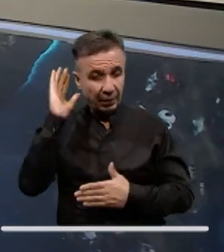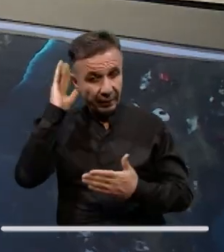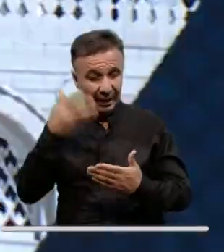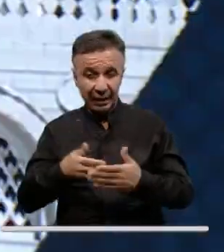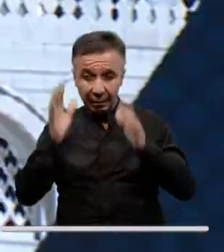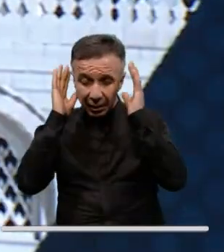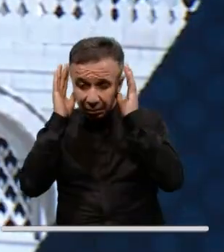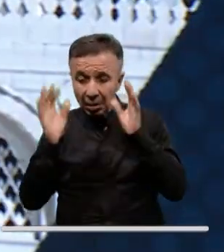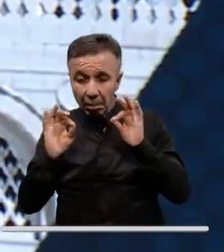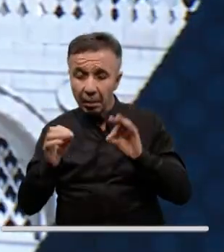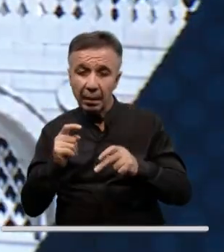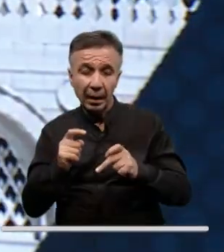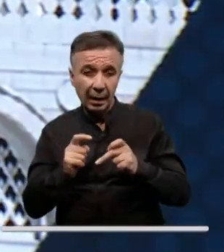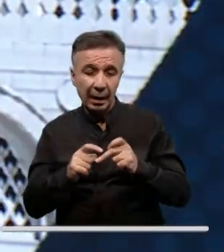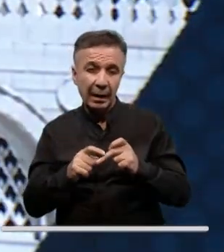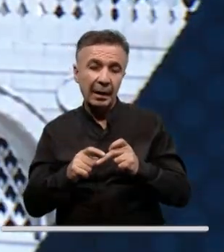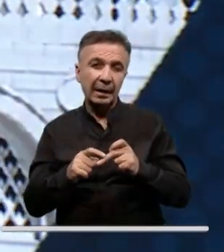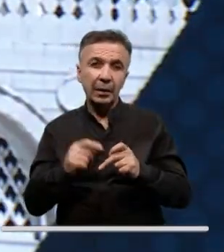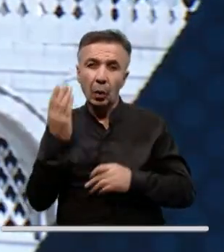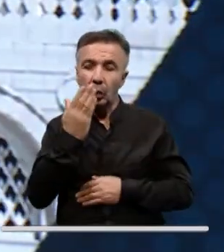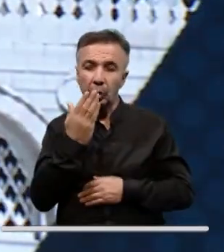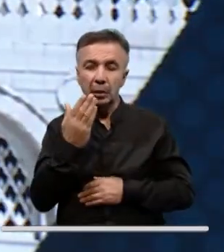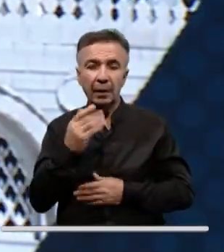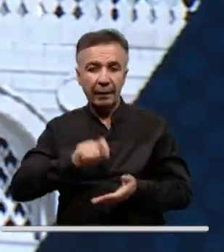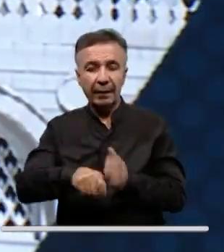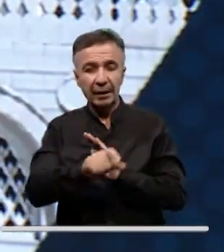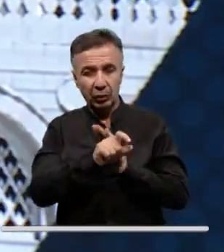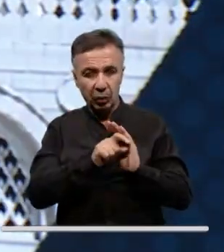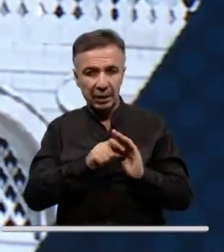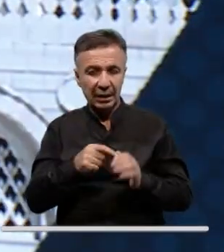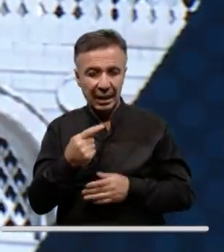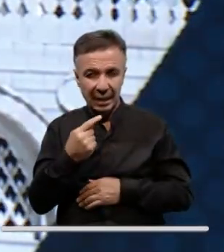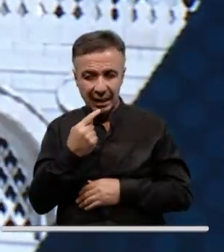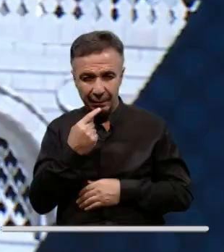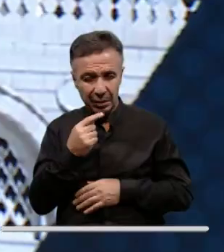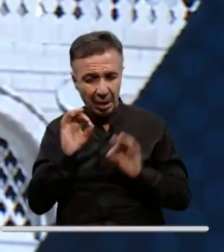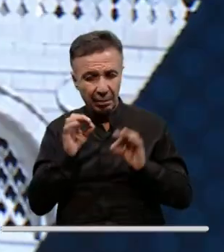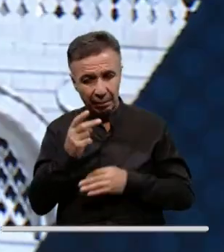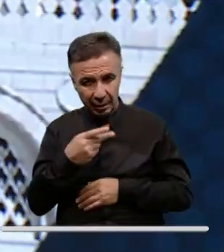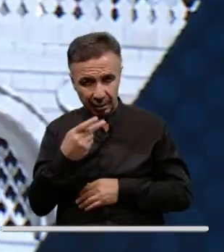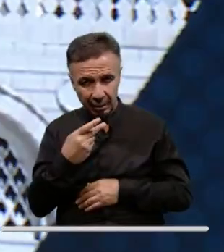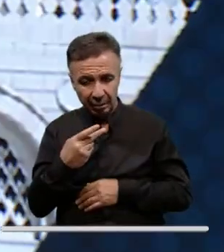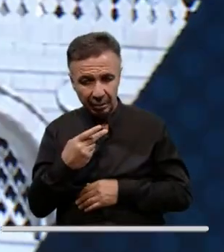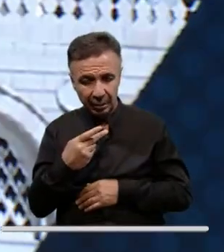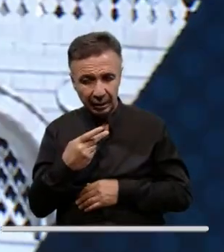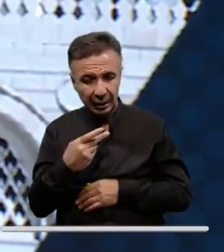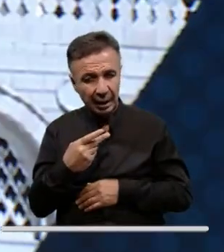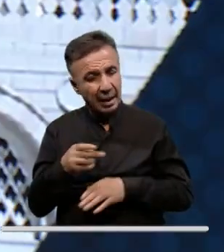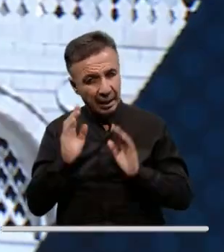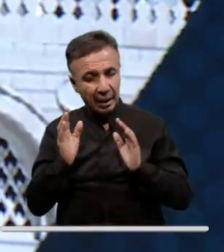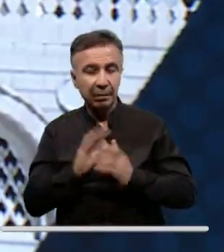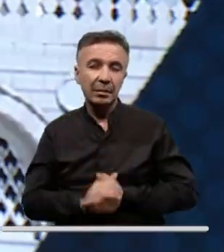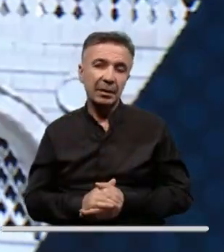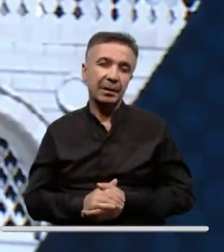da her rekatta okuduğumuz fatihayı dilimizden Eee eksik etmemizi